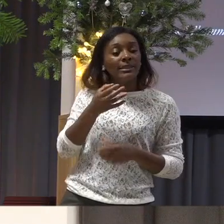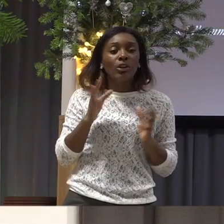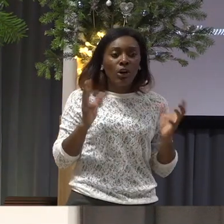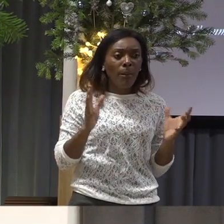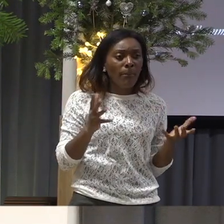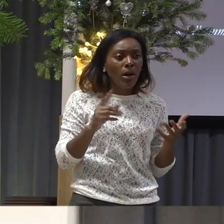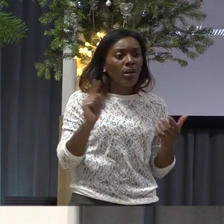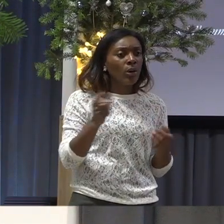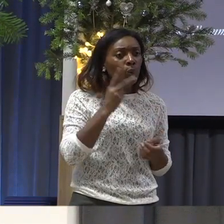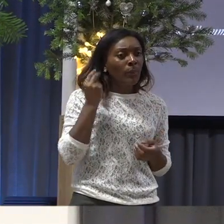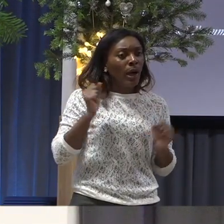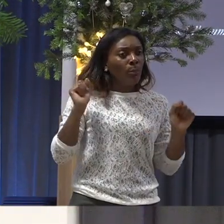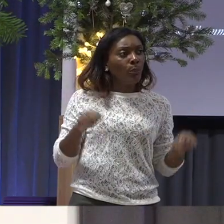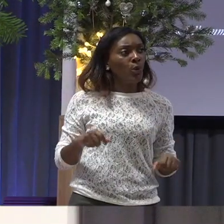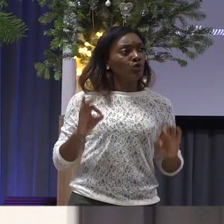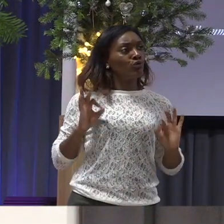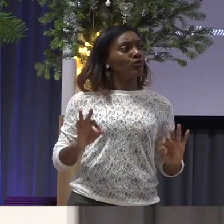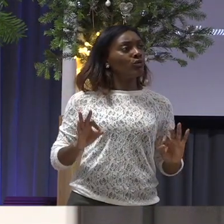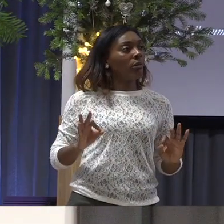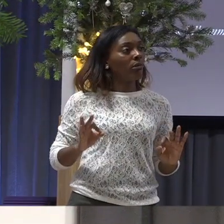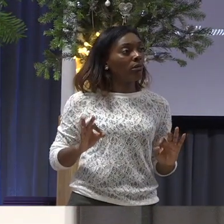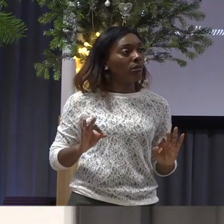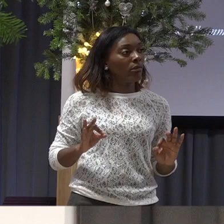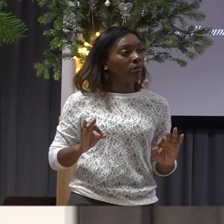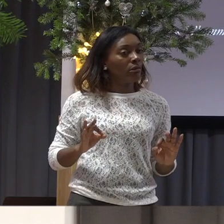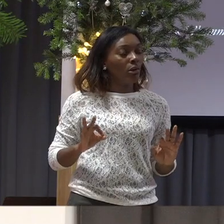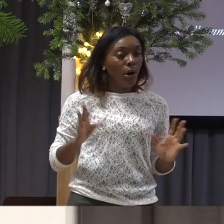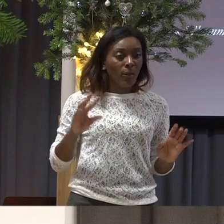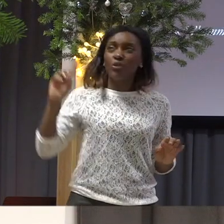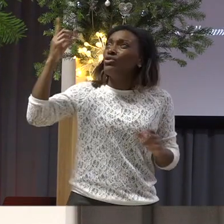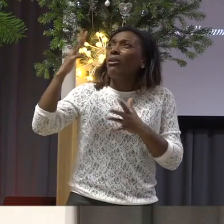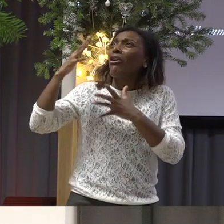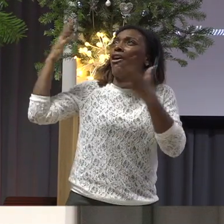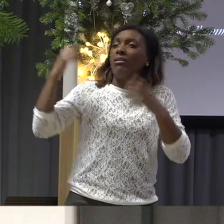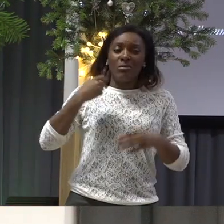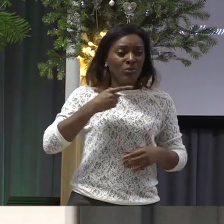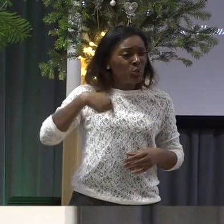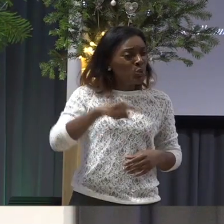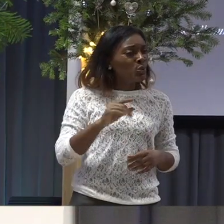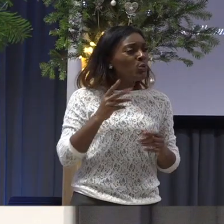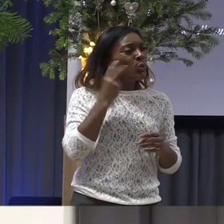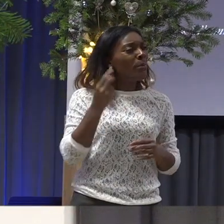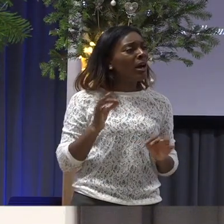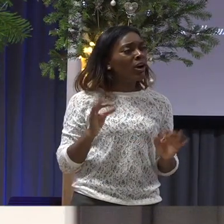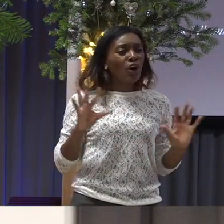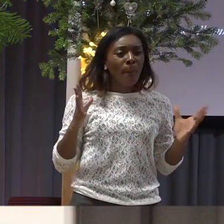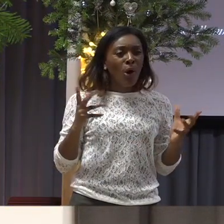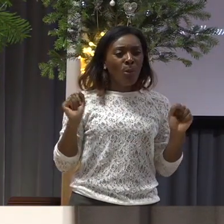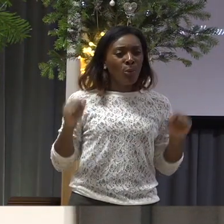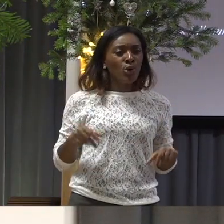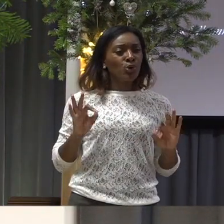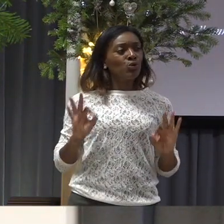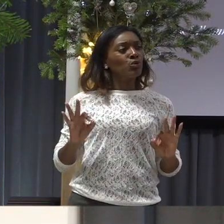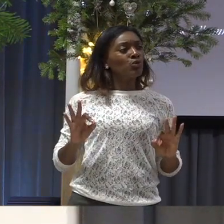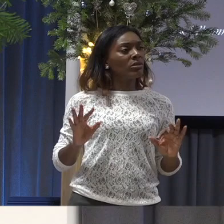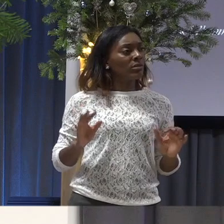cette année, c'est normal, tu n'es qu'un homme. Tu n'es qu'un homme. Faut pas